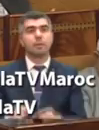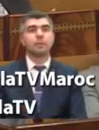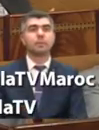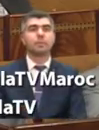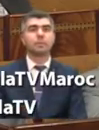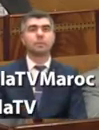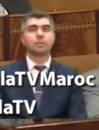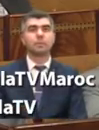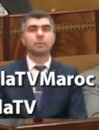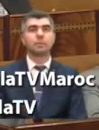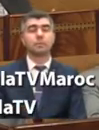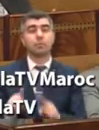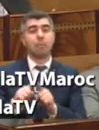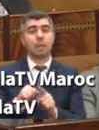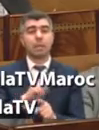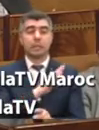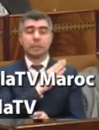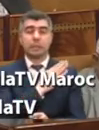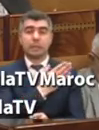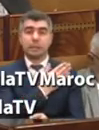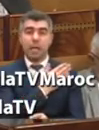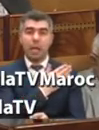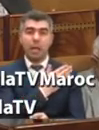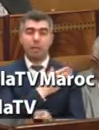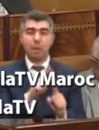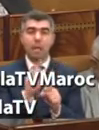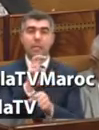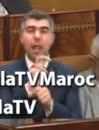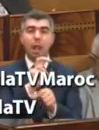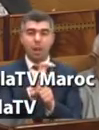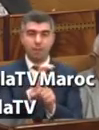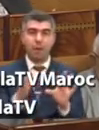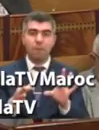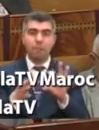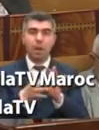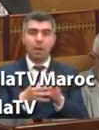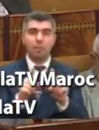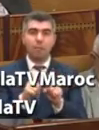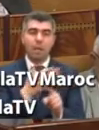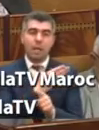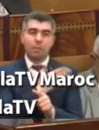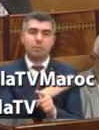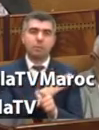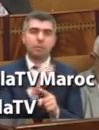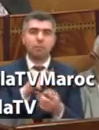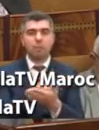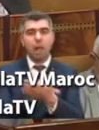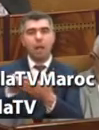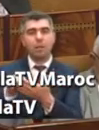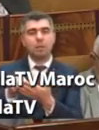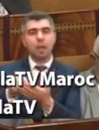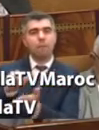ثانيا سيد الوزير، ديون الفلاح الصغير كتقل الذمه ديالو، كنلتمسوا منكم الاعفاء ديالهم.